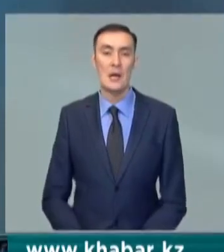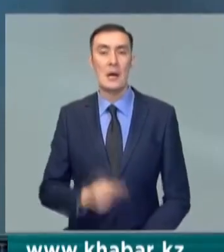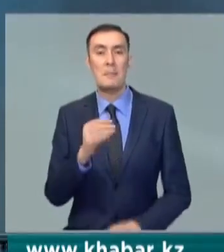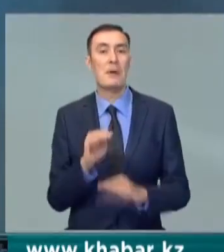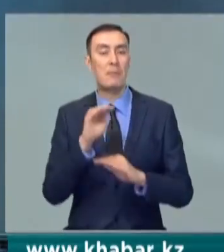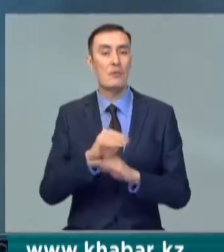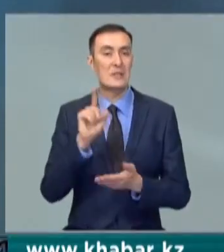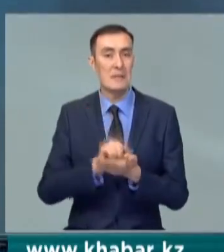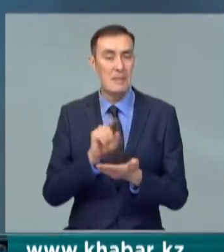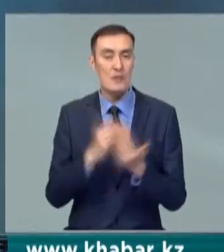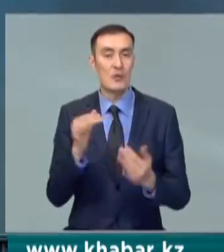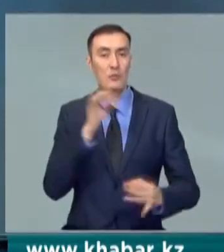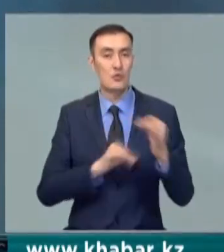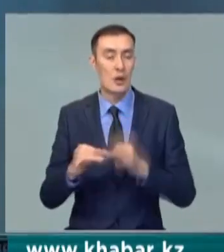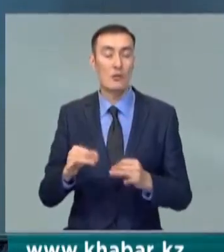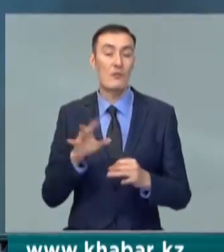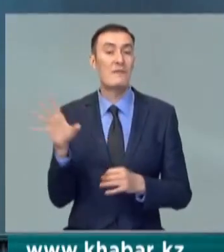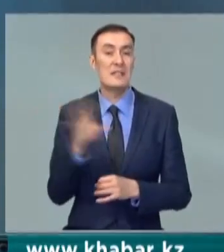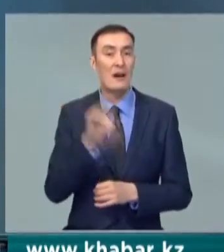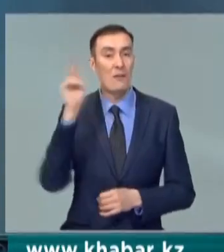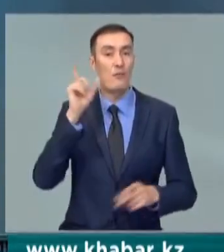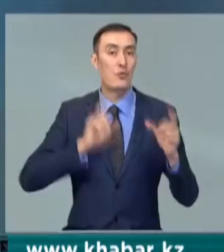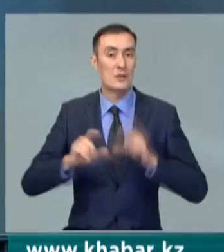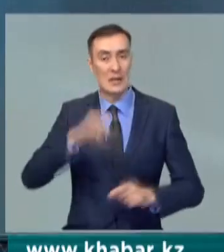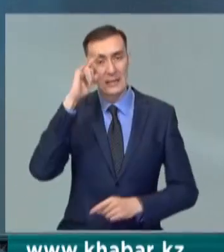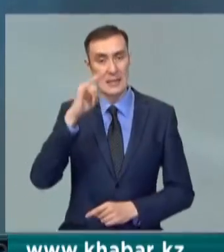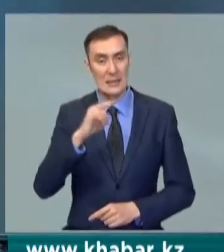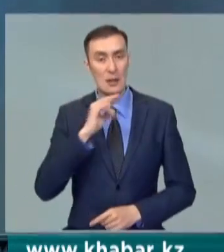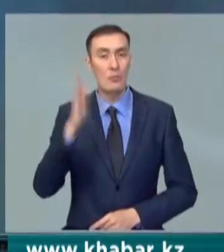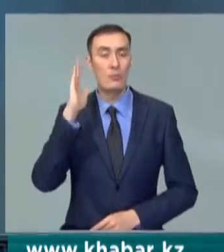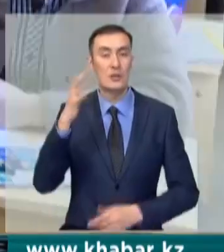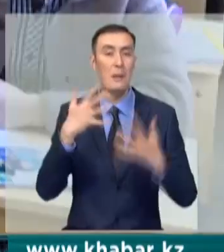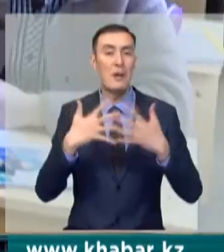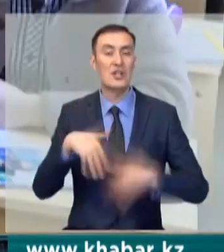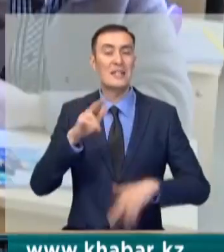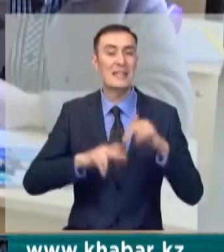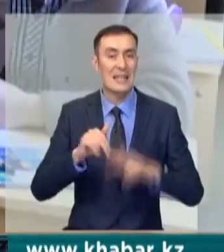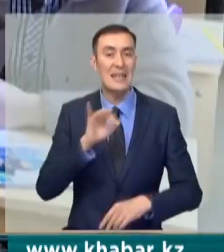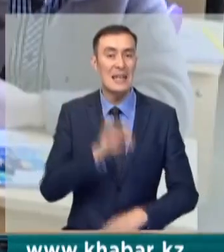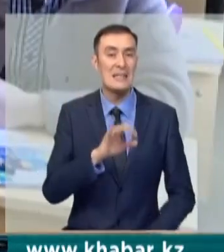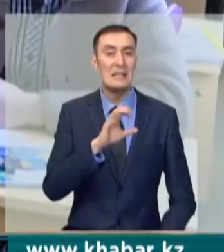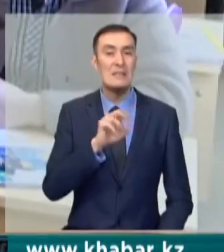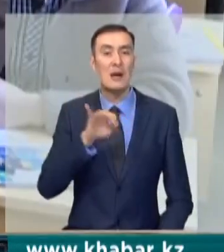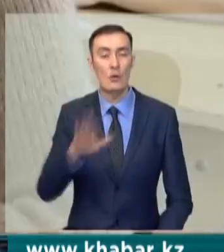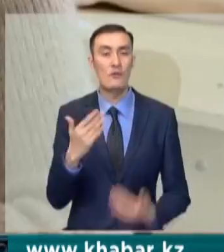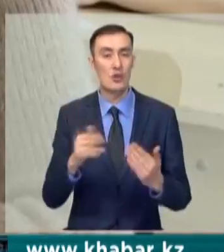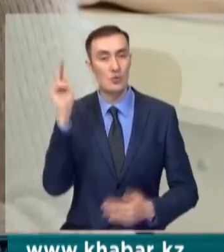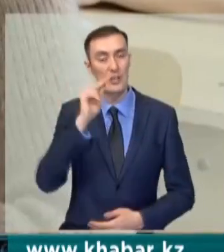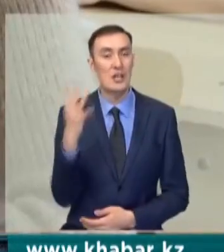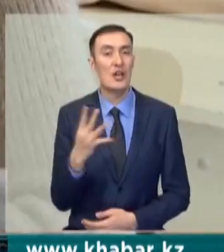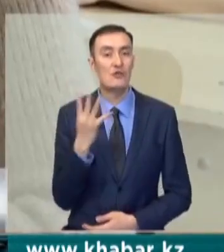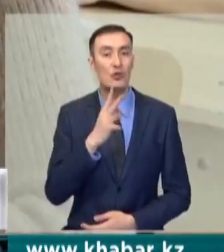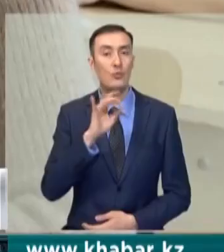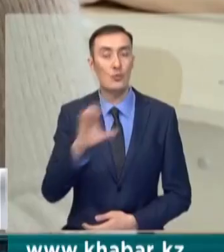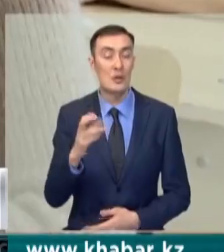Прибавку к стипендии сегодня обсуждают, пожалуй, во всех вузах страны. Будущий машиностроитель Илья Смаилов сейчас на 4-м